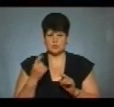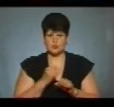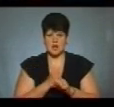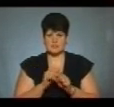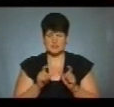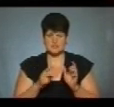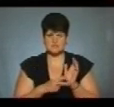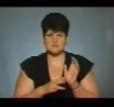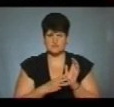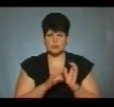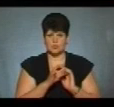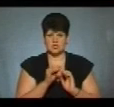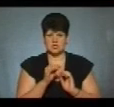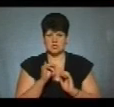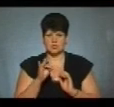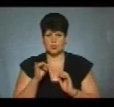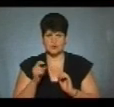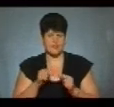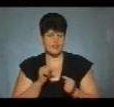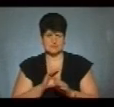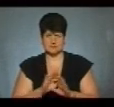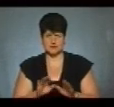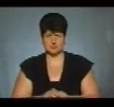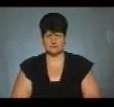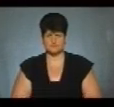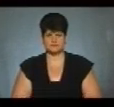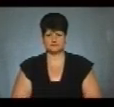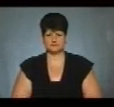номер 78 Ольга Жаруха, не заперечували.